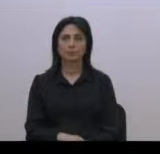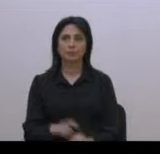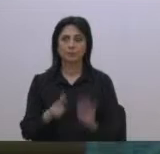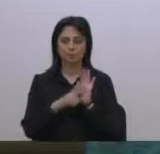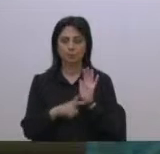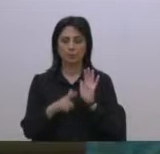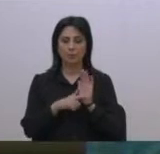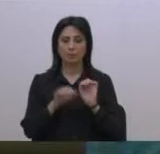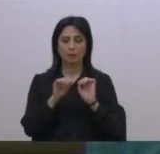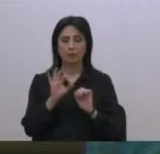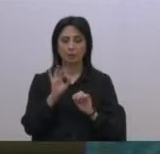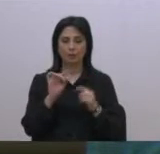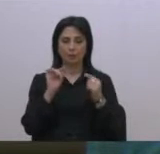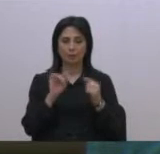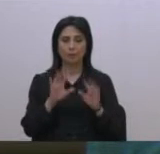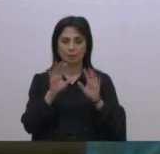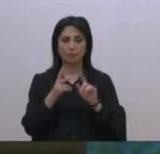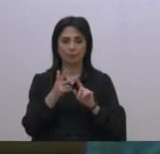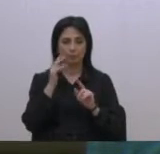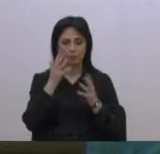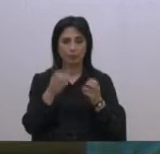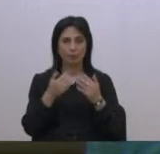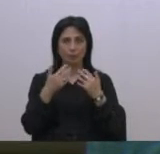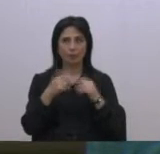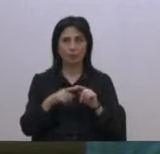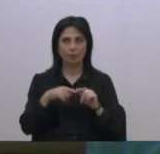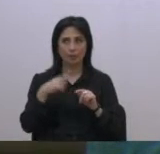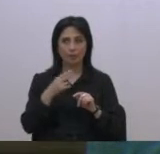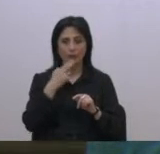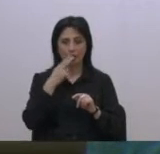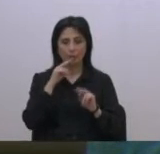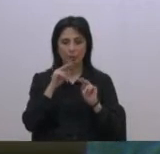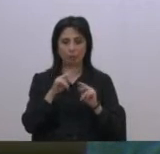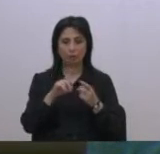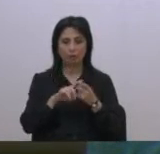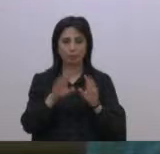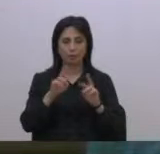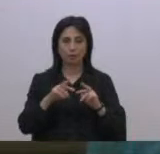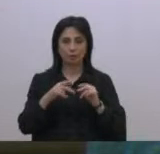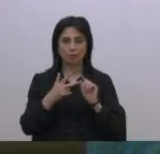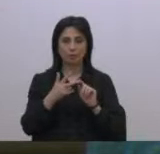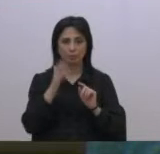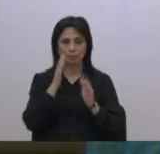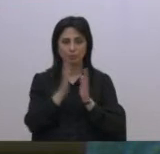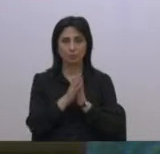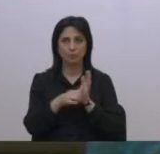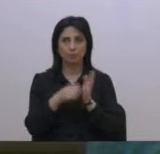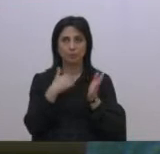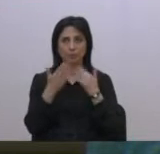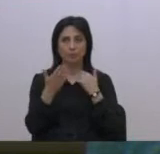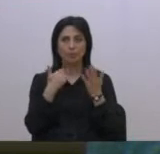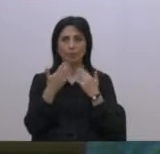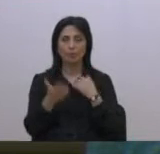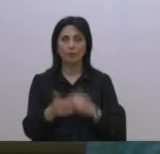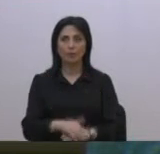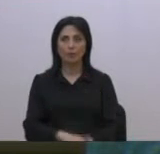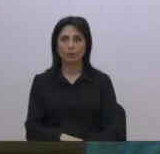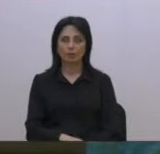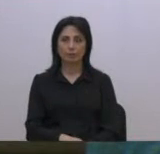სამა 17 მომხრე, ორი წინააღმდეგი, კანონი მესამე მოსმენით მიღებული. შემდეგი თამბაქოს კონტროლის შესახებ კანონის ცვლილება მესამე მოსმენით ხო ჩართოთ კენჭისხევის რეჟიმი.